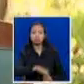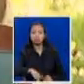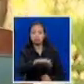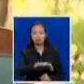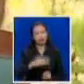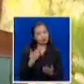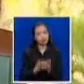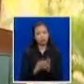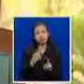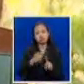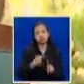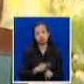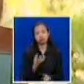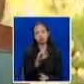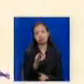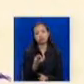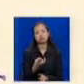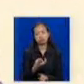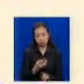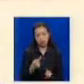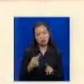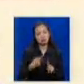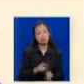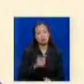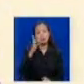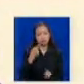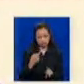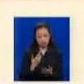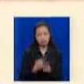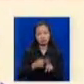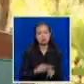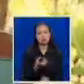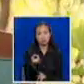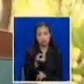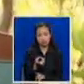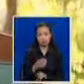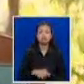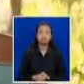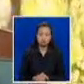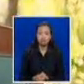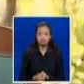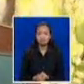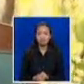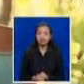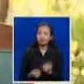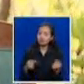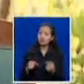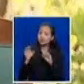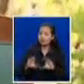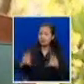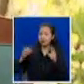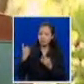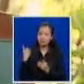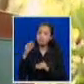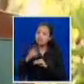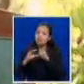ได้จากช่องทางเดียวก็คือเงินเดือนซึ่งก็น้อยอยู่แล้วนะฮะก็ทราบว่ารัฐบาลก็มีโครงการอะไรต่างๆที่พยายามจะช่วย